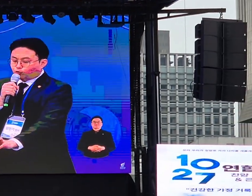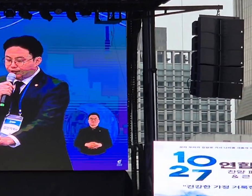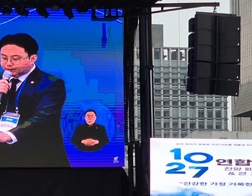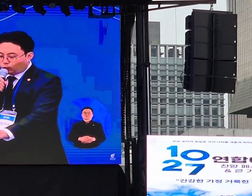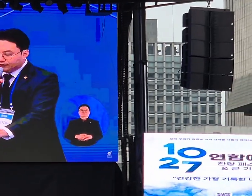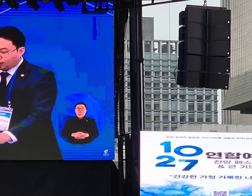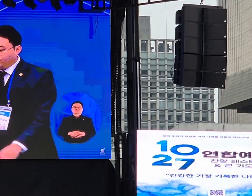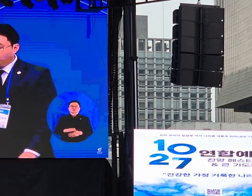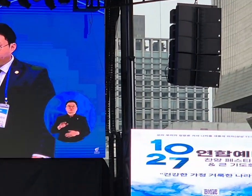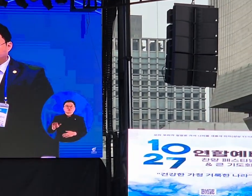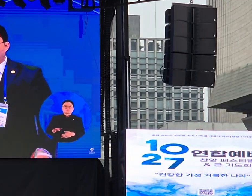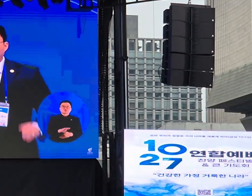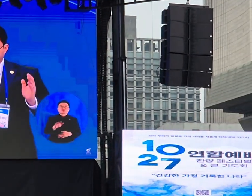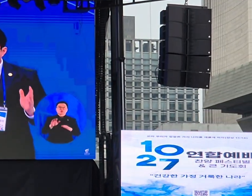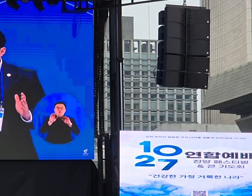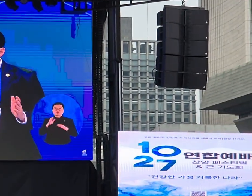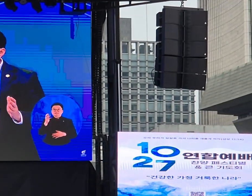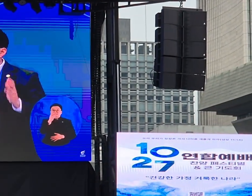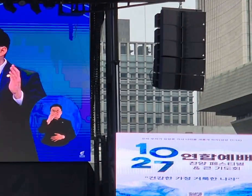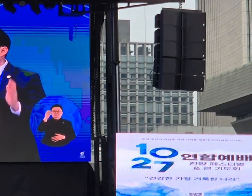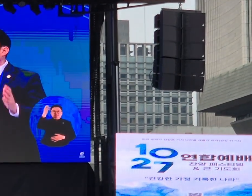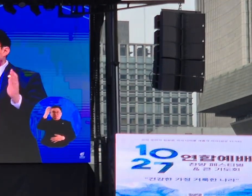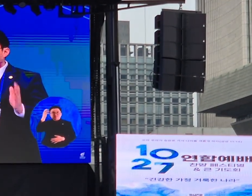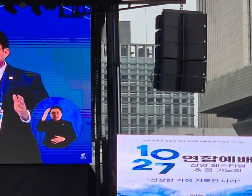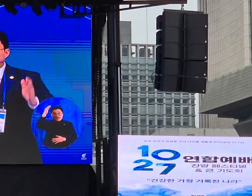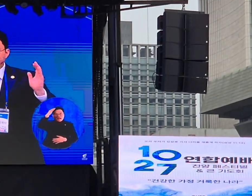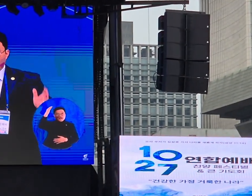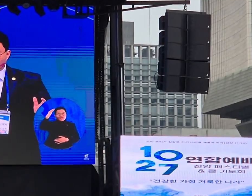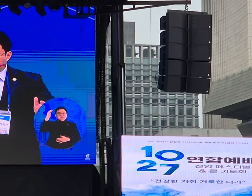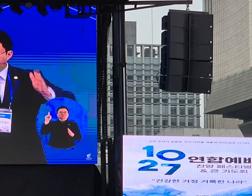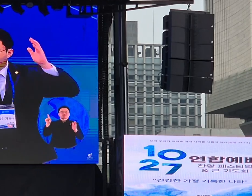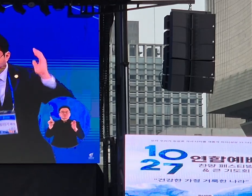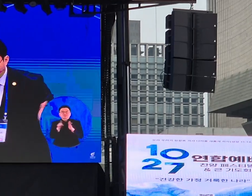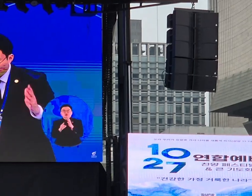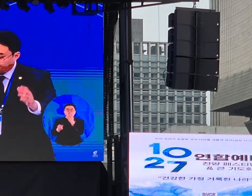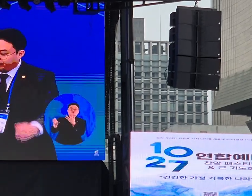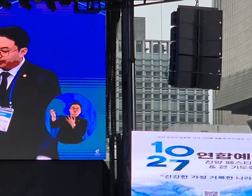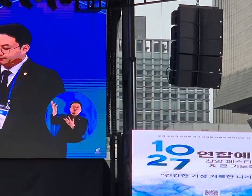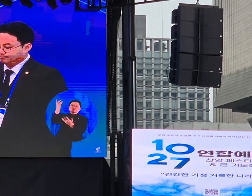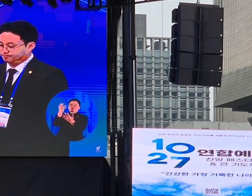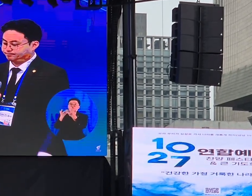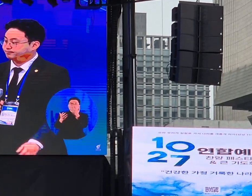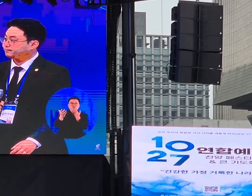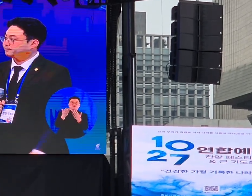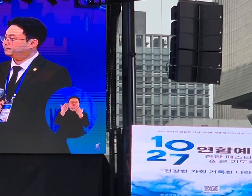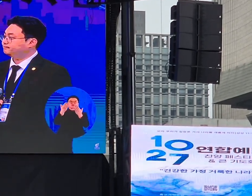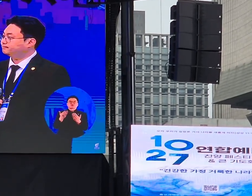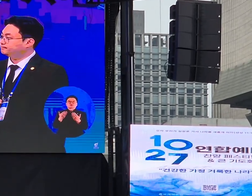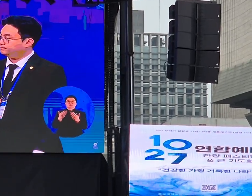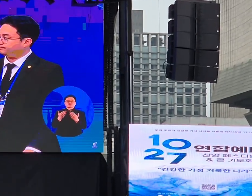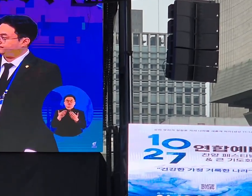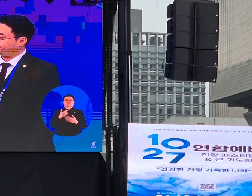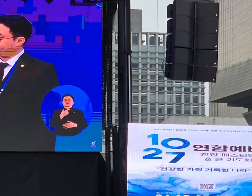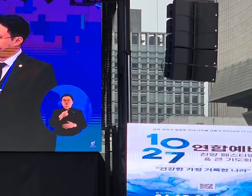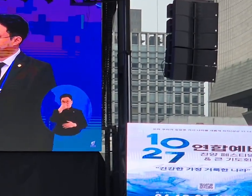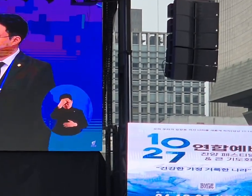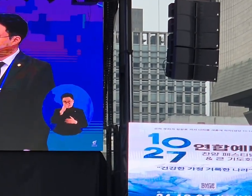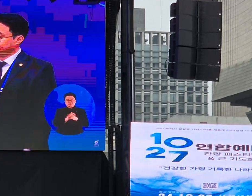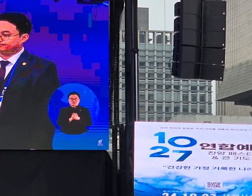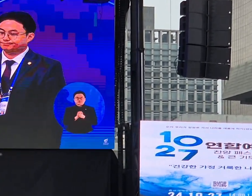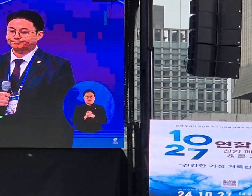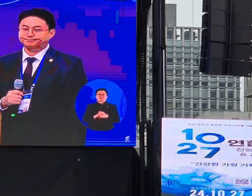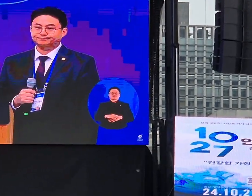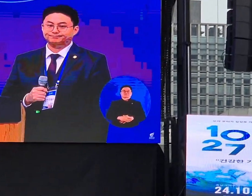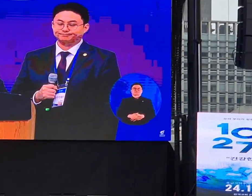today. 우리는 오늘 성령님께서 대한민국에 믿음의 불길을 일으켜 주시길 간구합니다. From this flame,